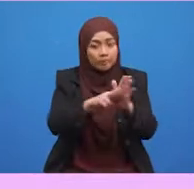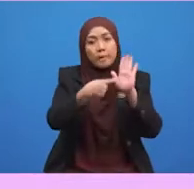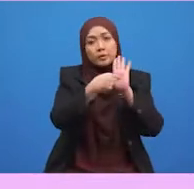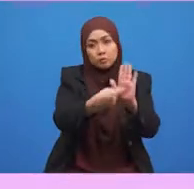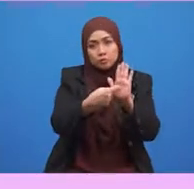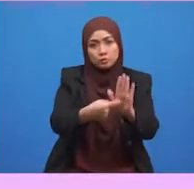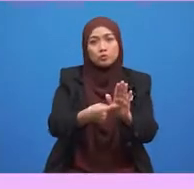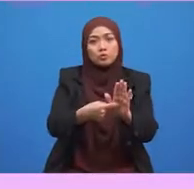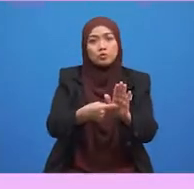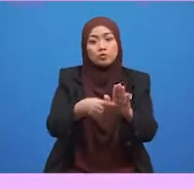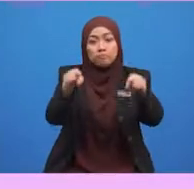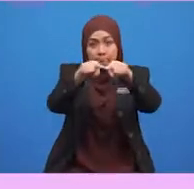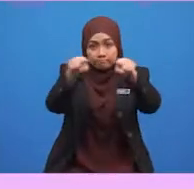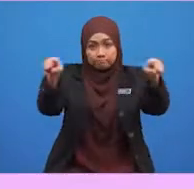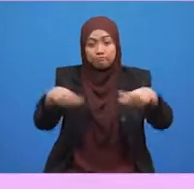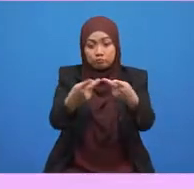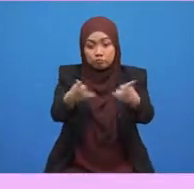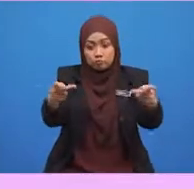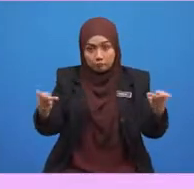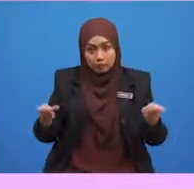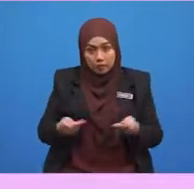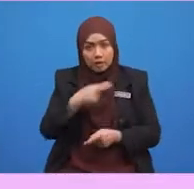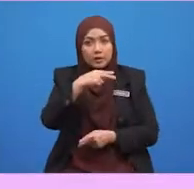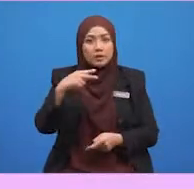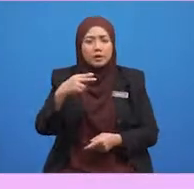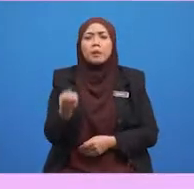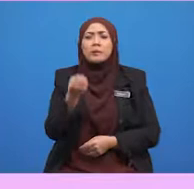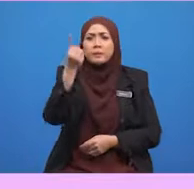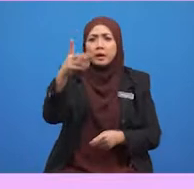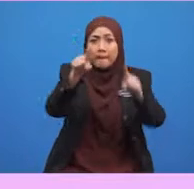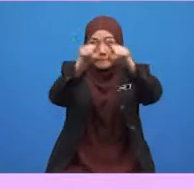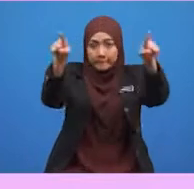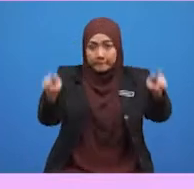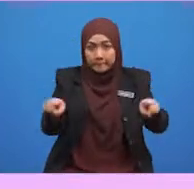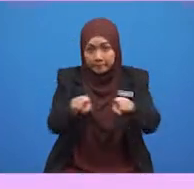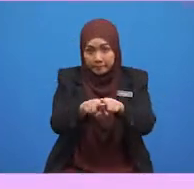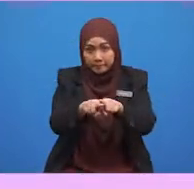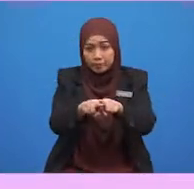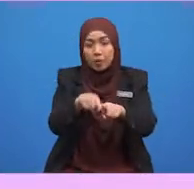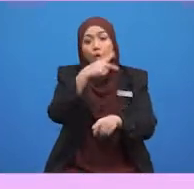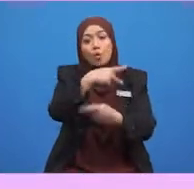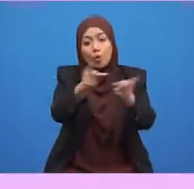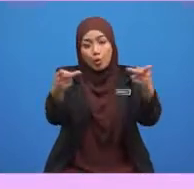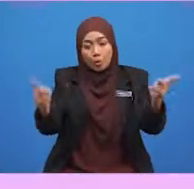menunjukkan pelan sebuah kolam renang. Berapakah perimeter kolam renang itu?